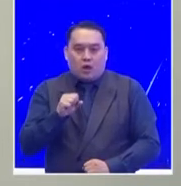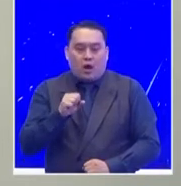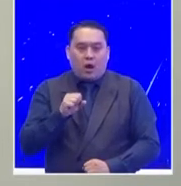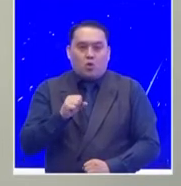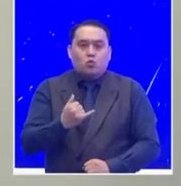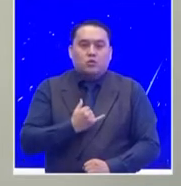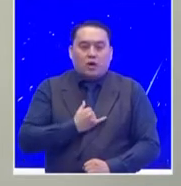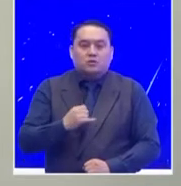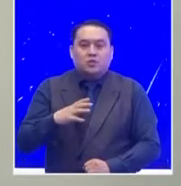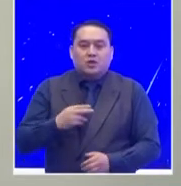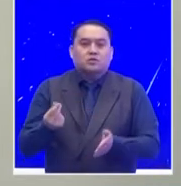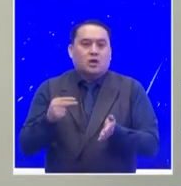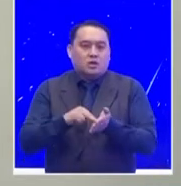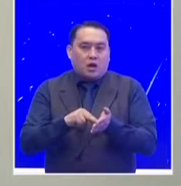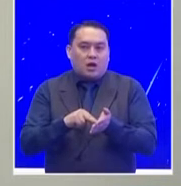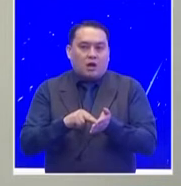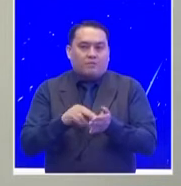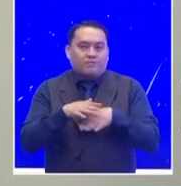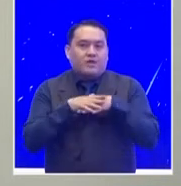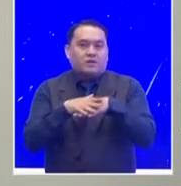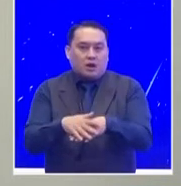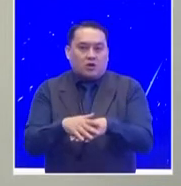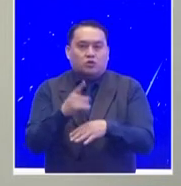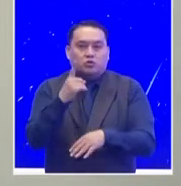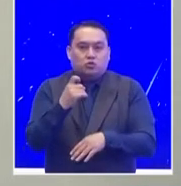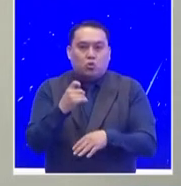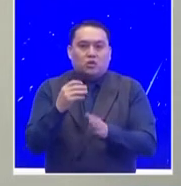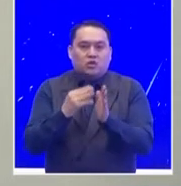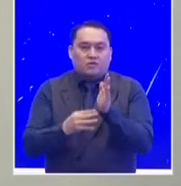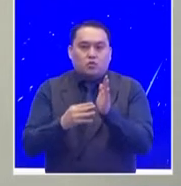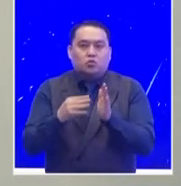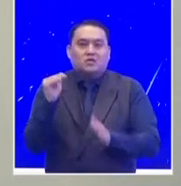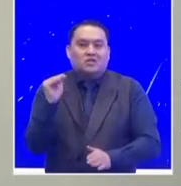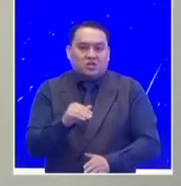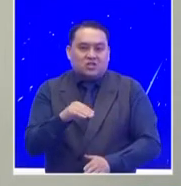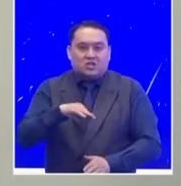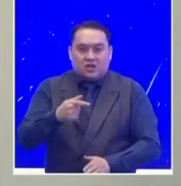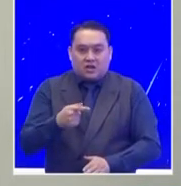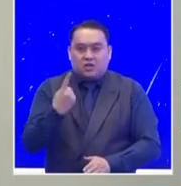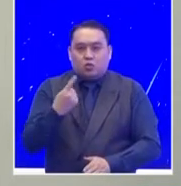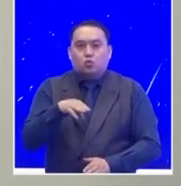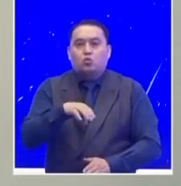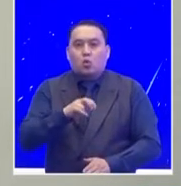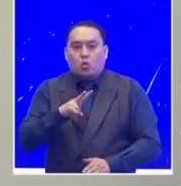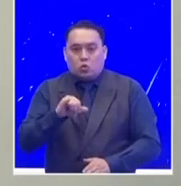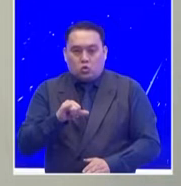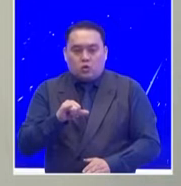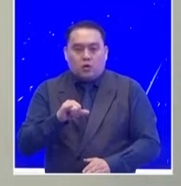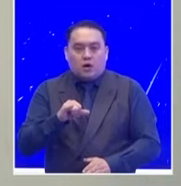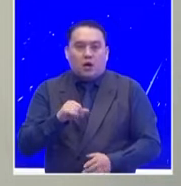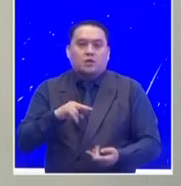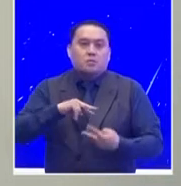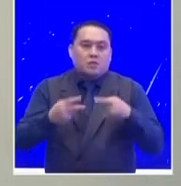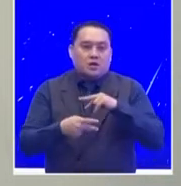нашим сельхозтоваропроизводителям было выделено в пределах 198 тысяч тенге за тонну, а если ее перевести на